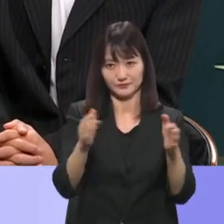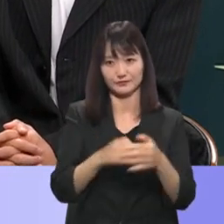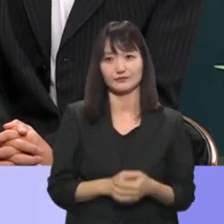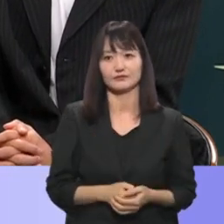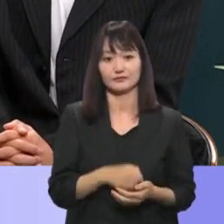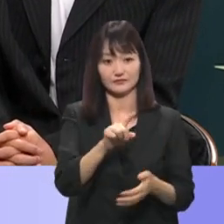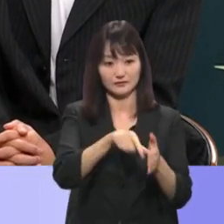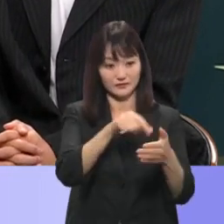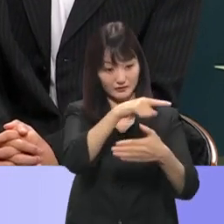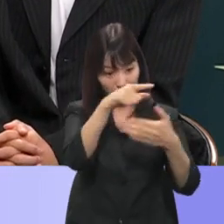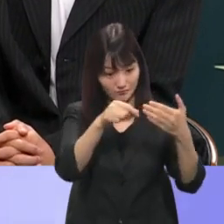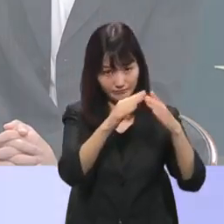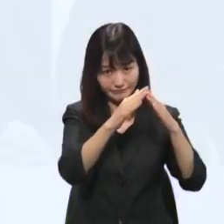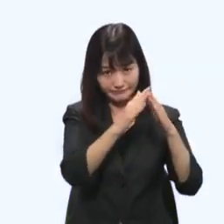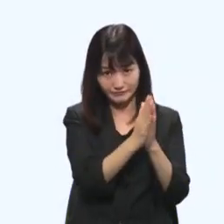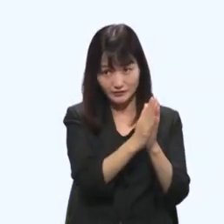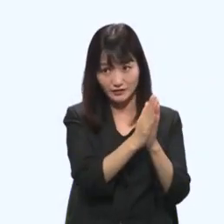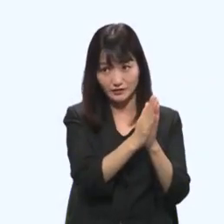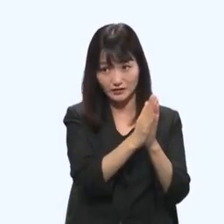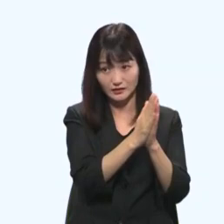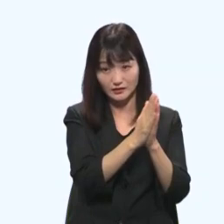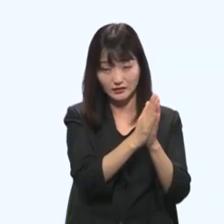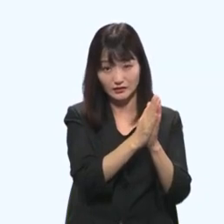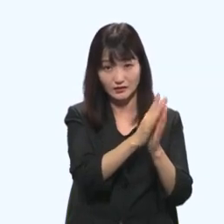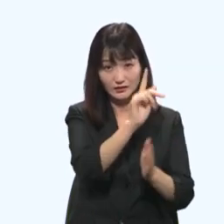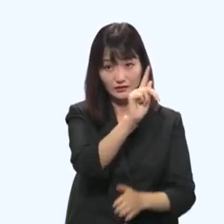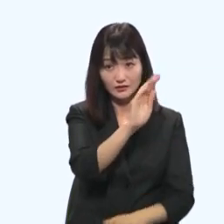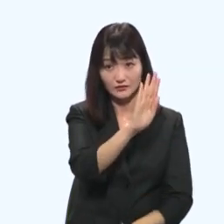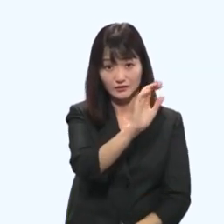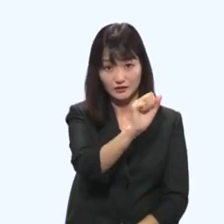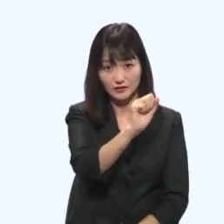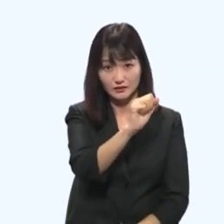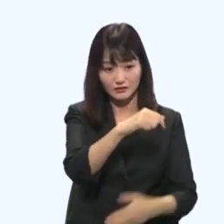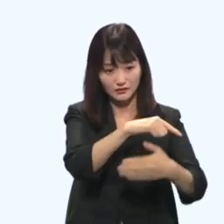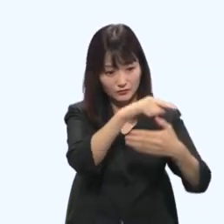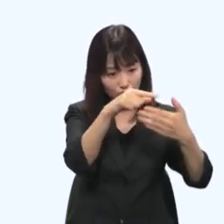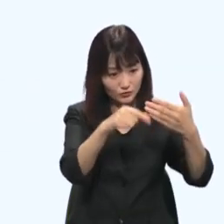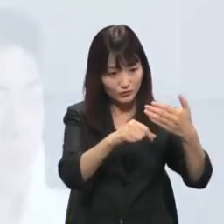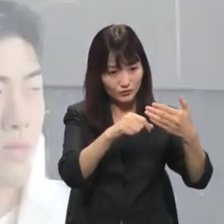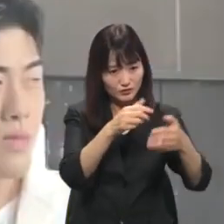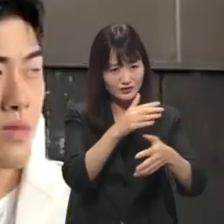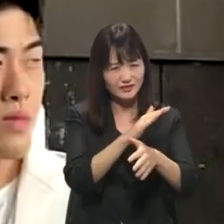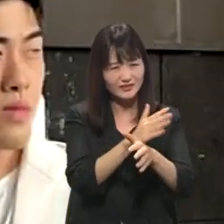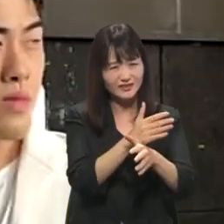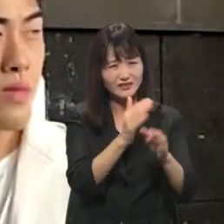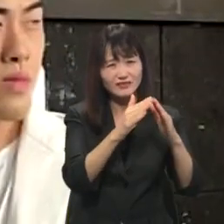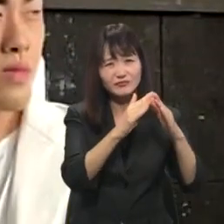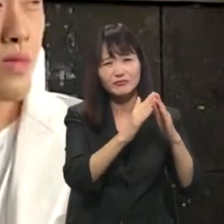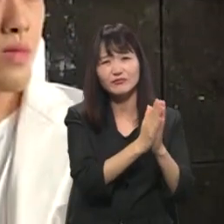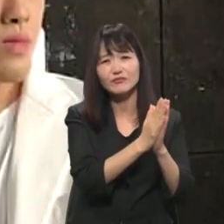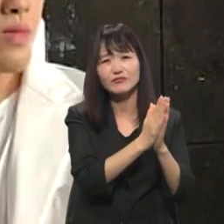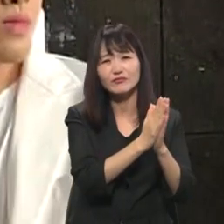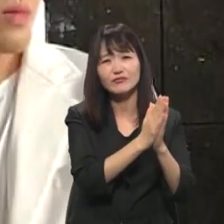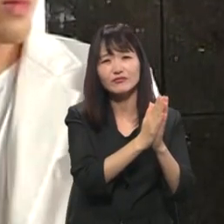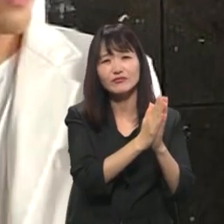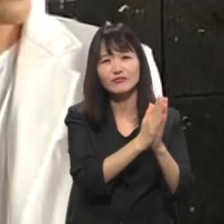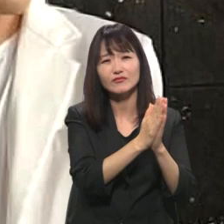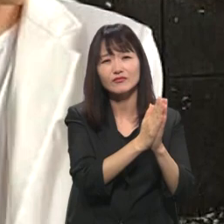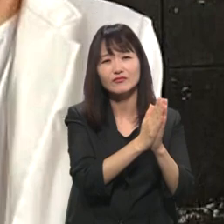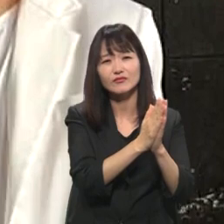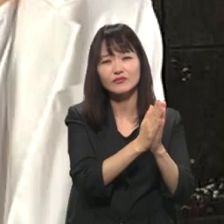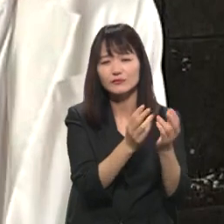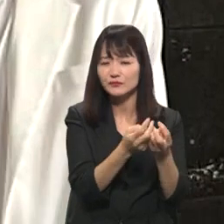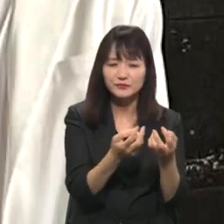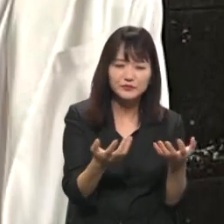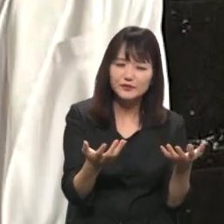프로그램이 폐지가 되면서 이런 지상파의 개그 프로그램 이 폐지가 되고 어떻게 보면 유튜브를 좀 고육지책으로 시작을